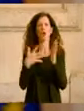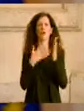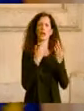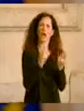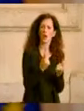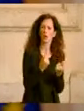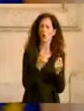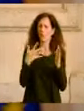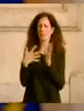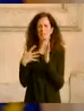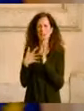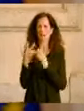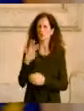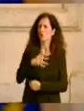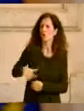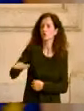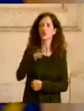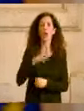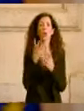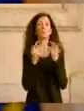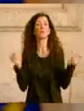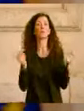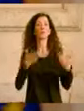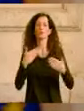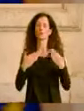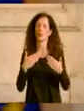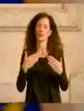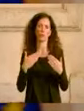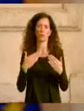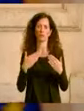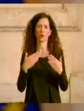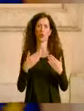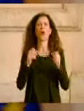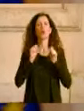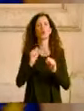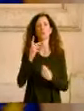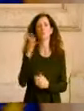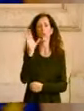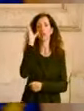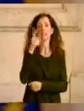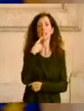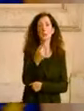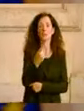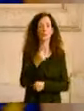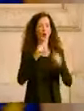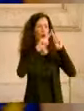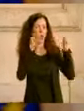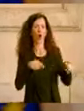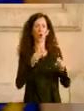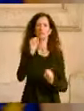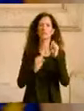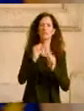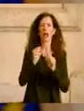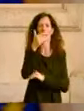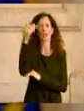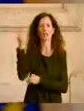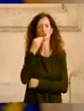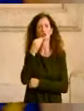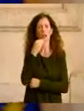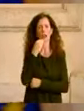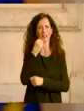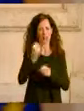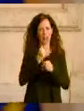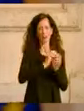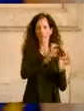sociale non scompariranno di colpo una volta riaperti, faccio un esempio, negozi, bar, ristoranti, esercizi vari, anche